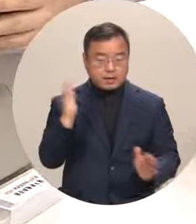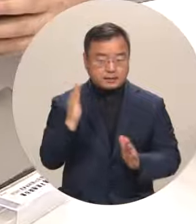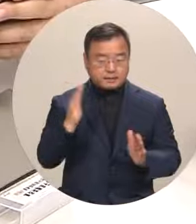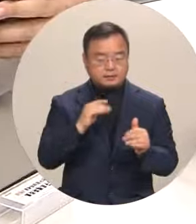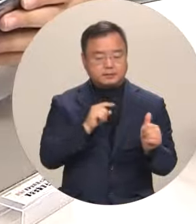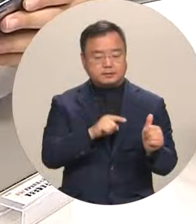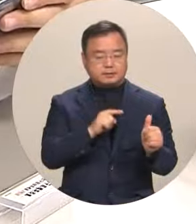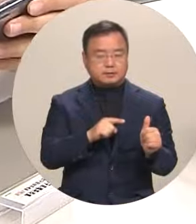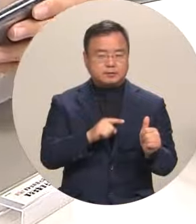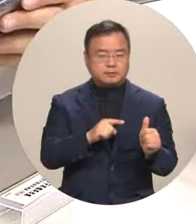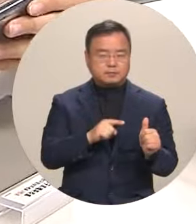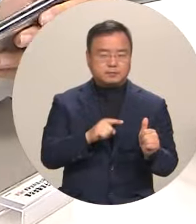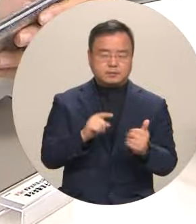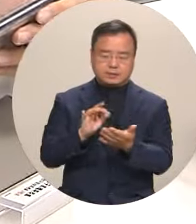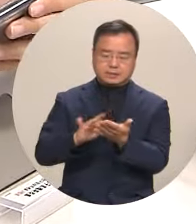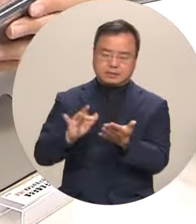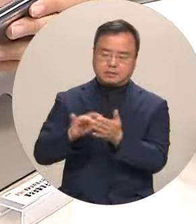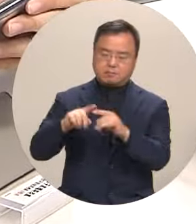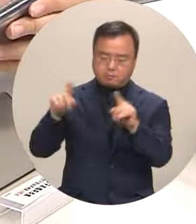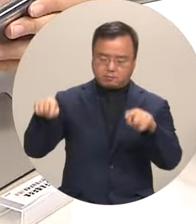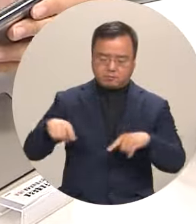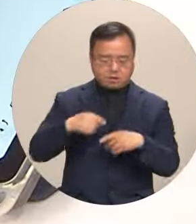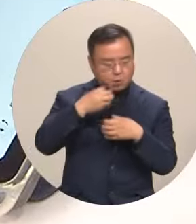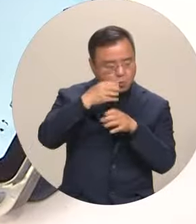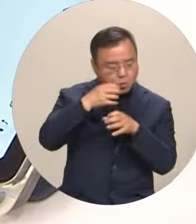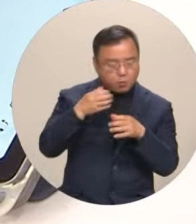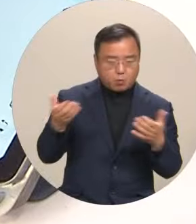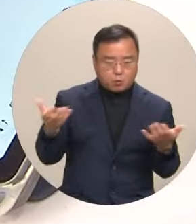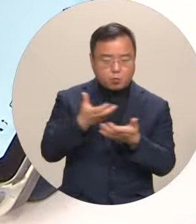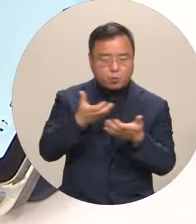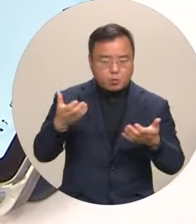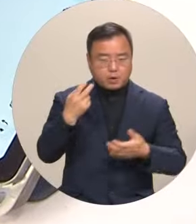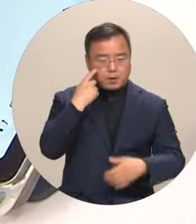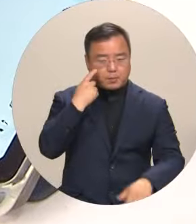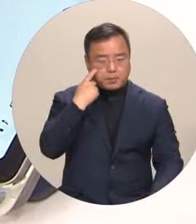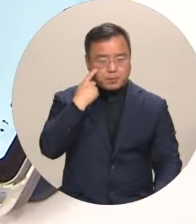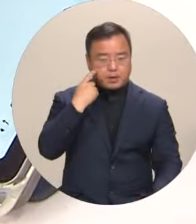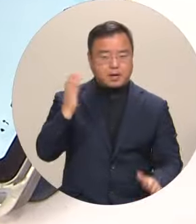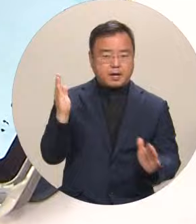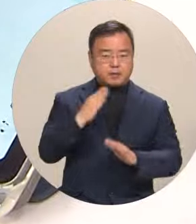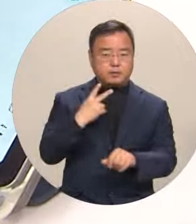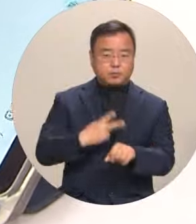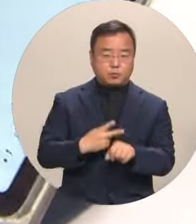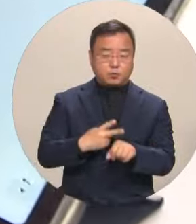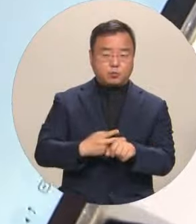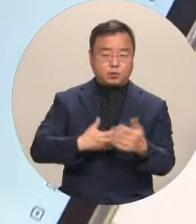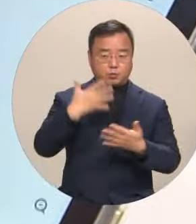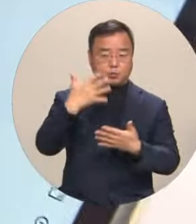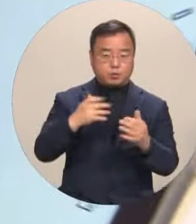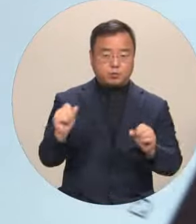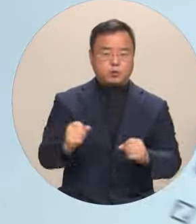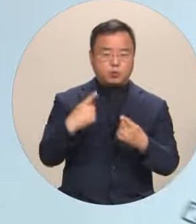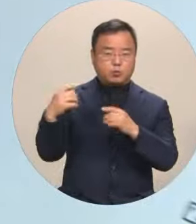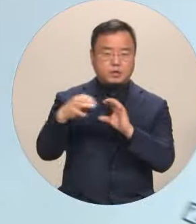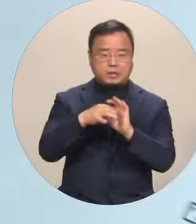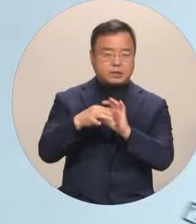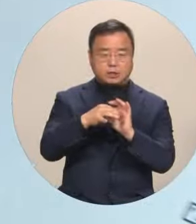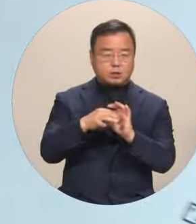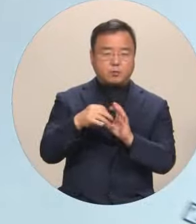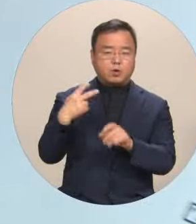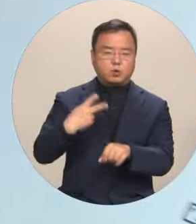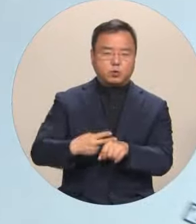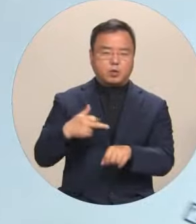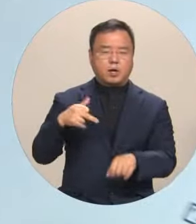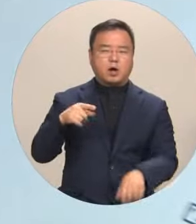태블릿 PC 번갈아 만니다 학생과 교사가 보는 화면이 실시간으로 연결되고 교사의 커서와